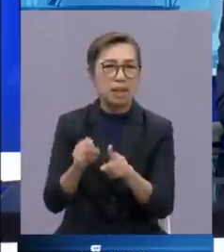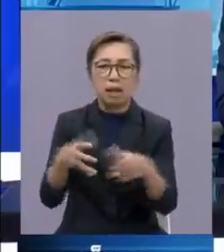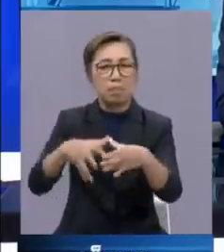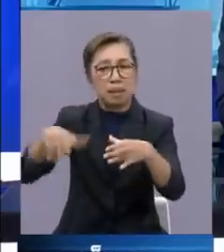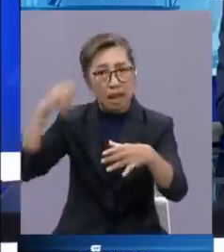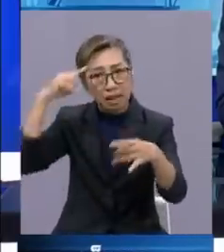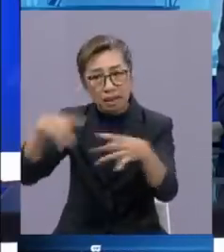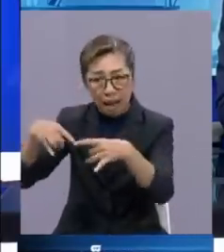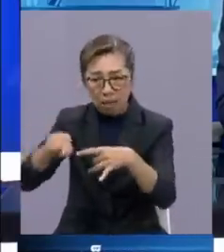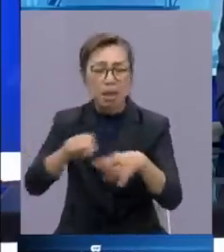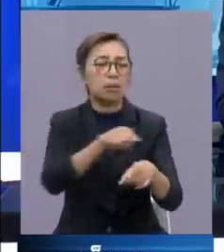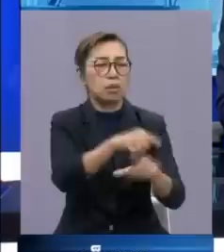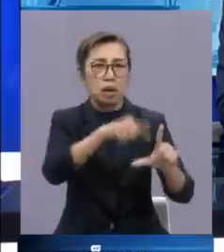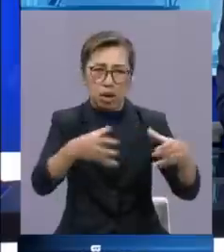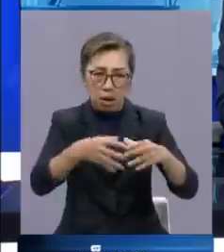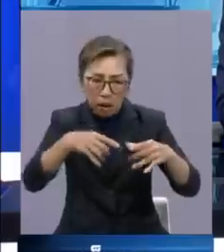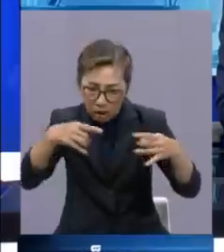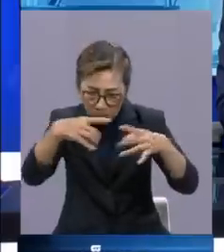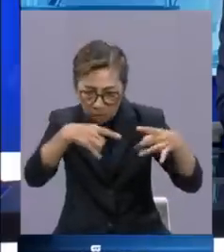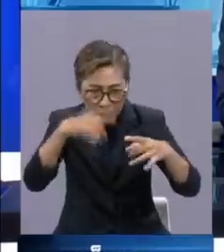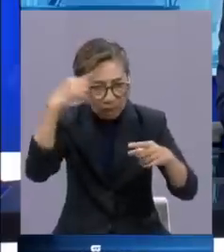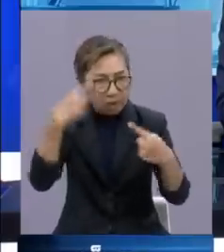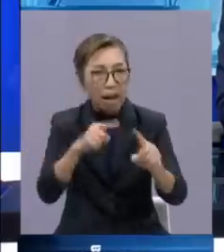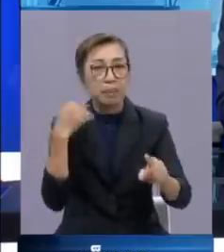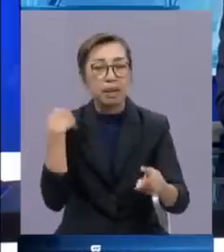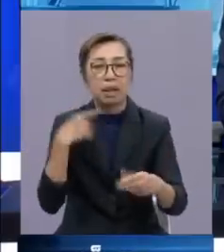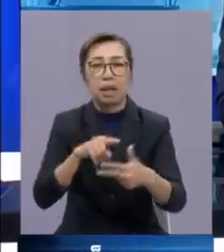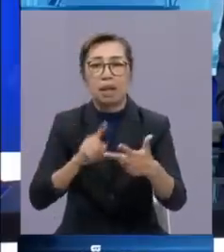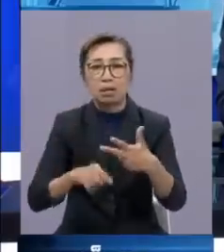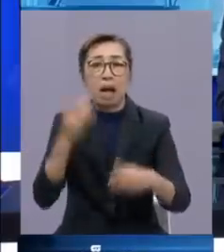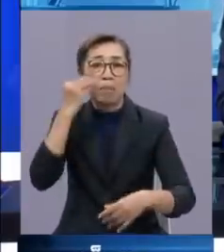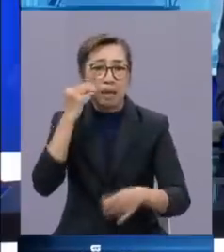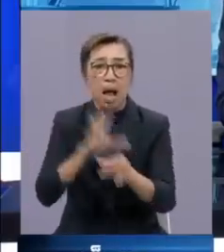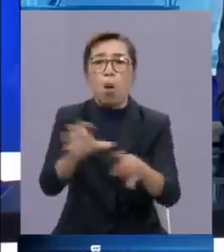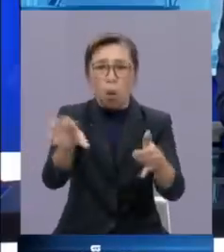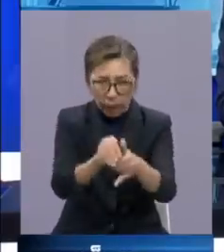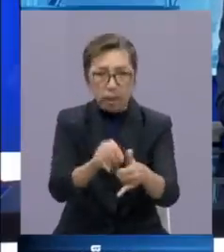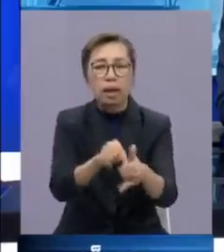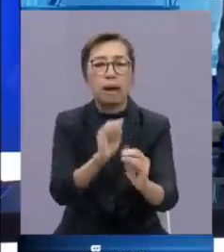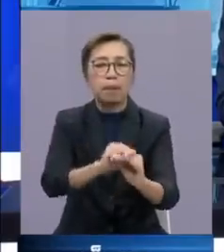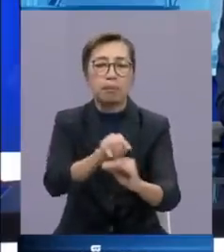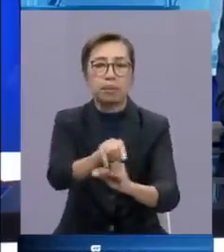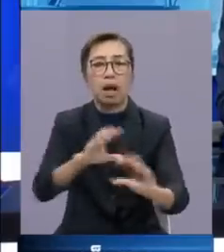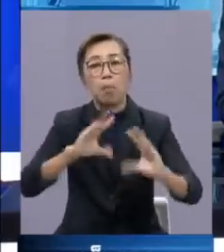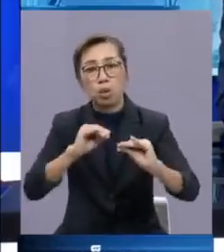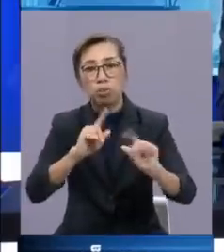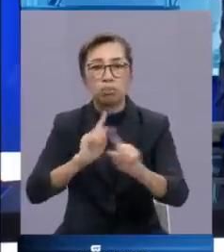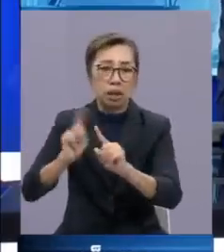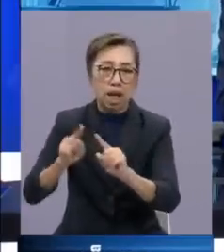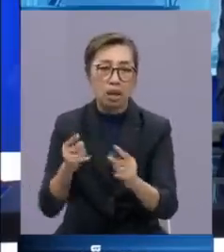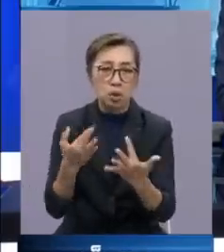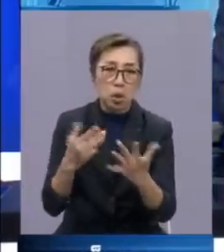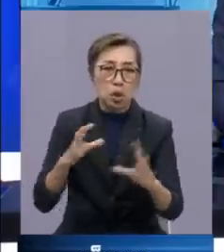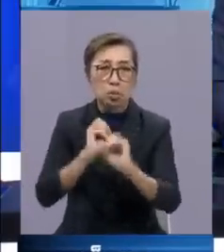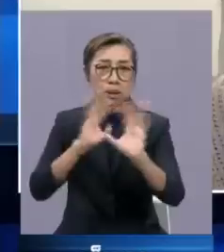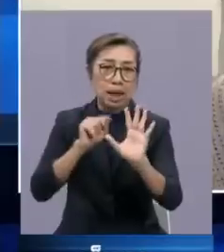างเพื่อไทยด้วยเหมือนกันบวกกับช่วงนี้เองเนี่ยนะครับคุณพิธาอ้าวเจอปัญหาเรื่องของโควิดไปอีกติดโควิดไปอีกนะครับการประชุมอะไรต่างๆที่จะรอความชัดเ